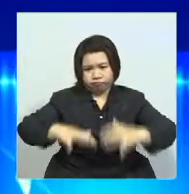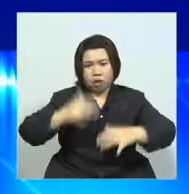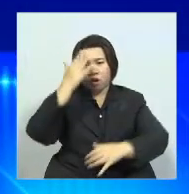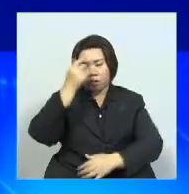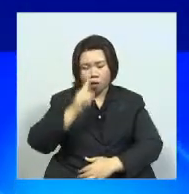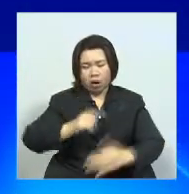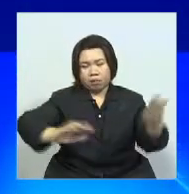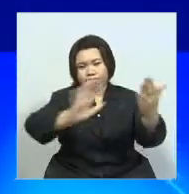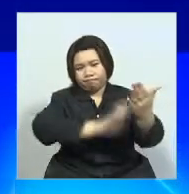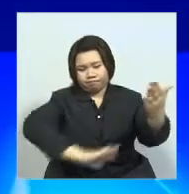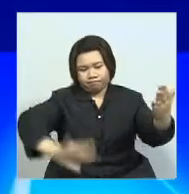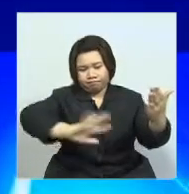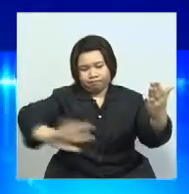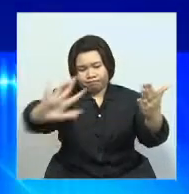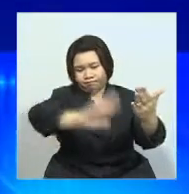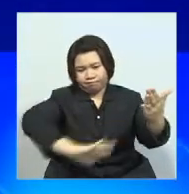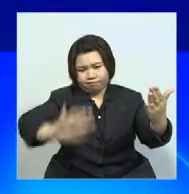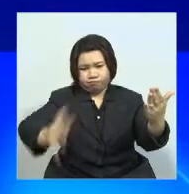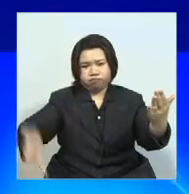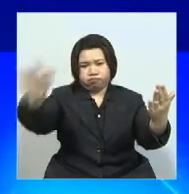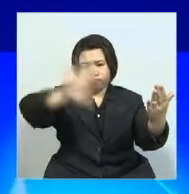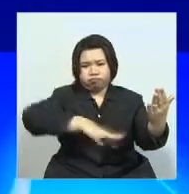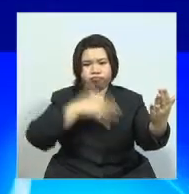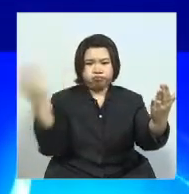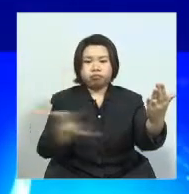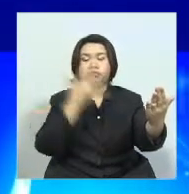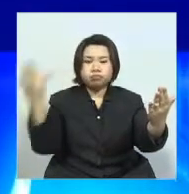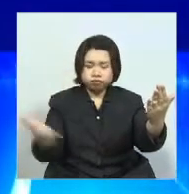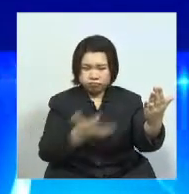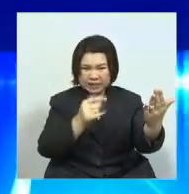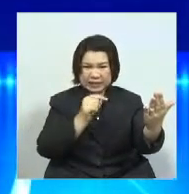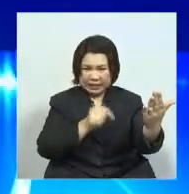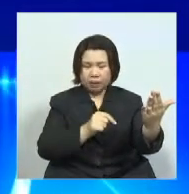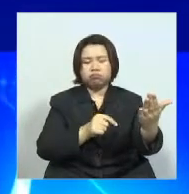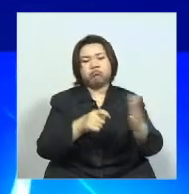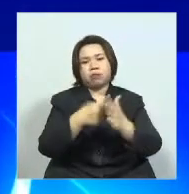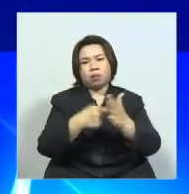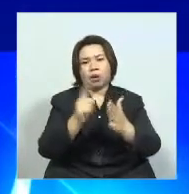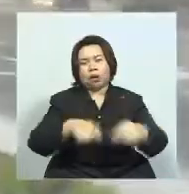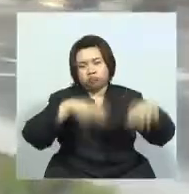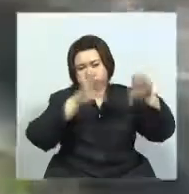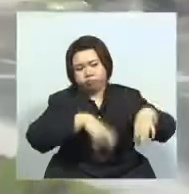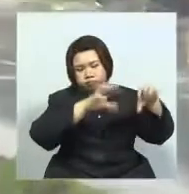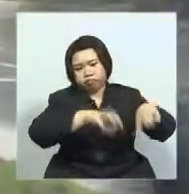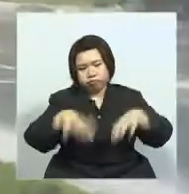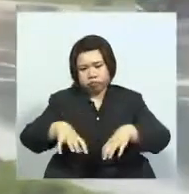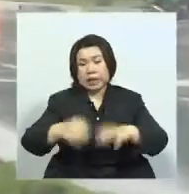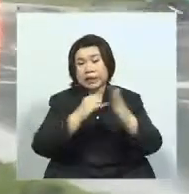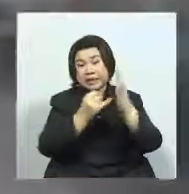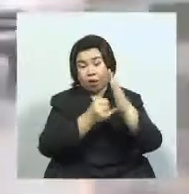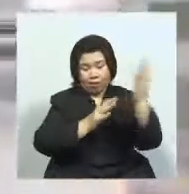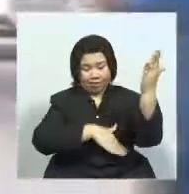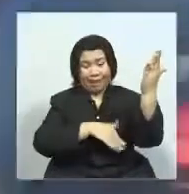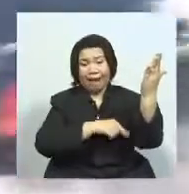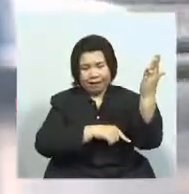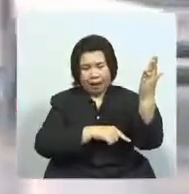มรสุมตัวออกเชิงเหือทพัปกครุมอ่าวไทยและพัดใต้มีกำลงแรงขึ้นลักษณะชัี้จะทำใหมีฝนตกหนักบางแห่งค่ะจะจหวดทขึ้มา